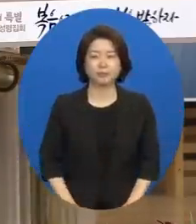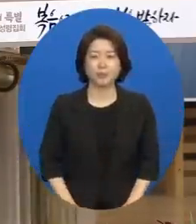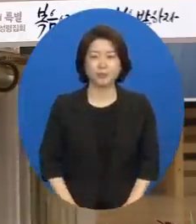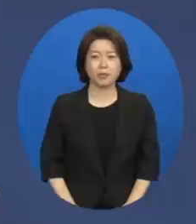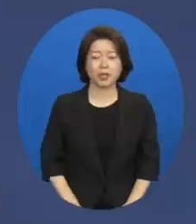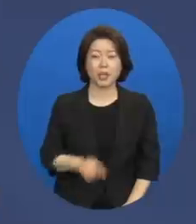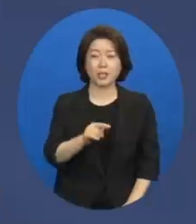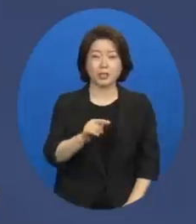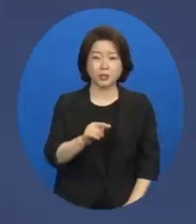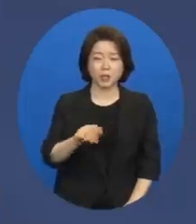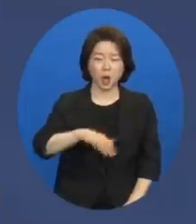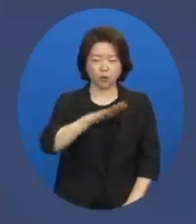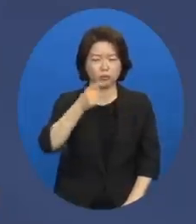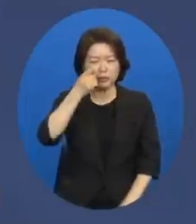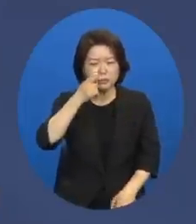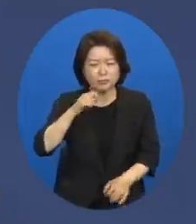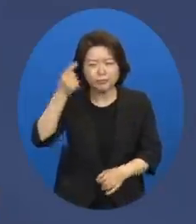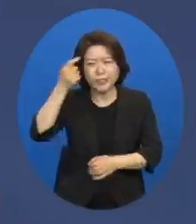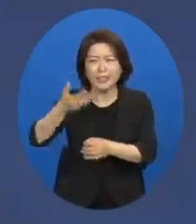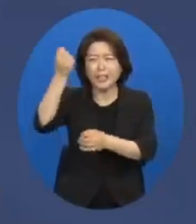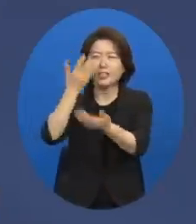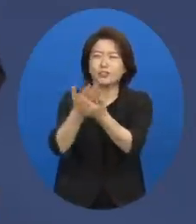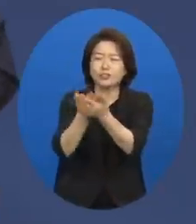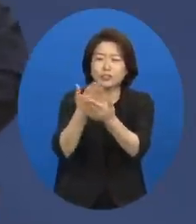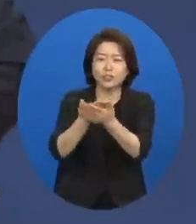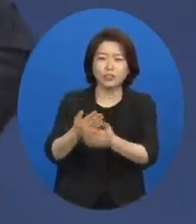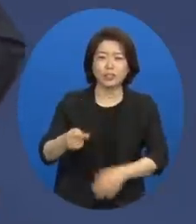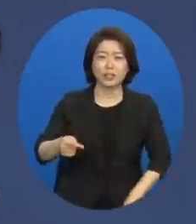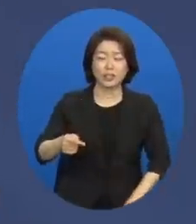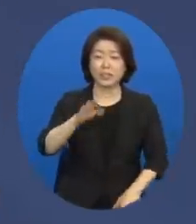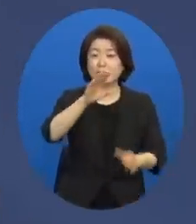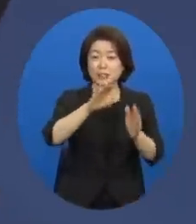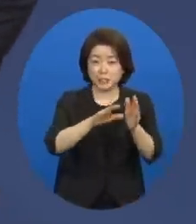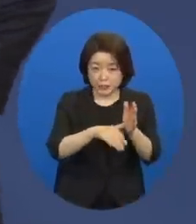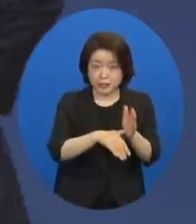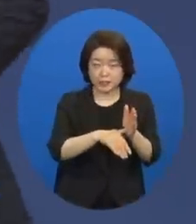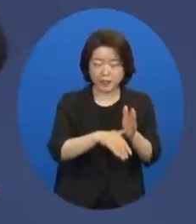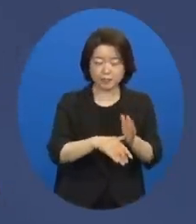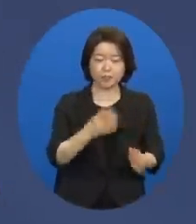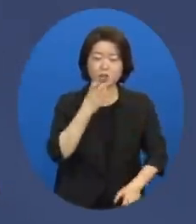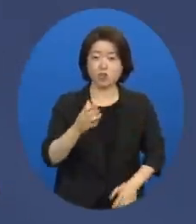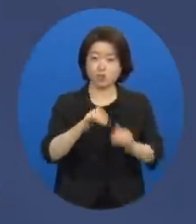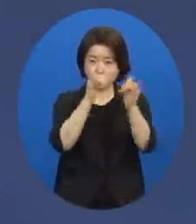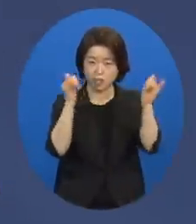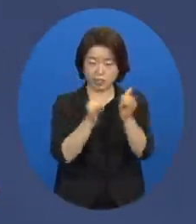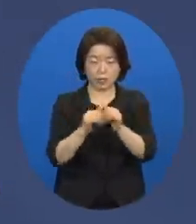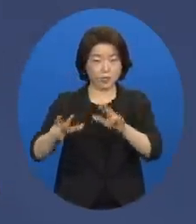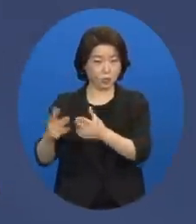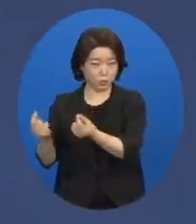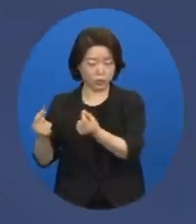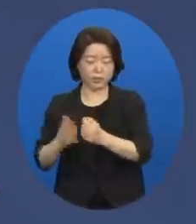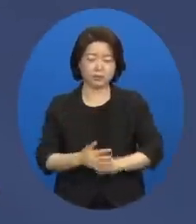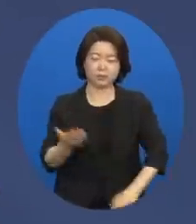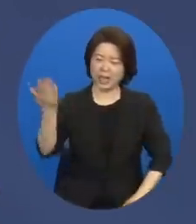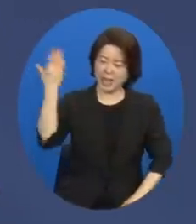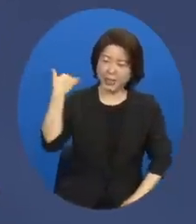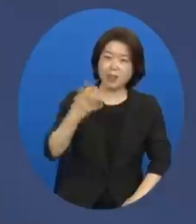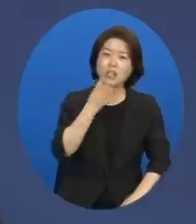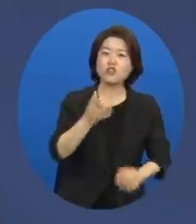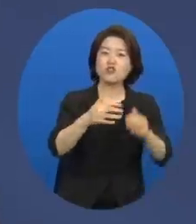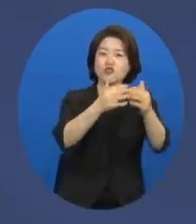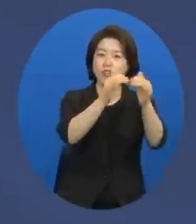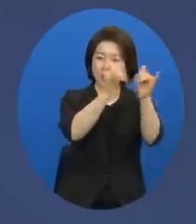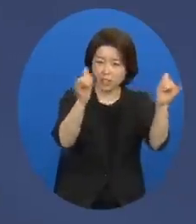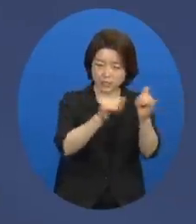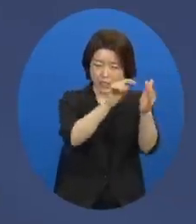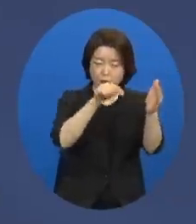그 우리를 불쌍히 여기소서. 여러분 그 당시에 유대 사회에서 지금도 그런데 그 당시에 유대